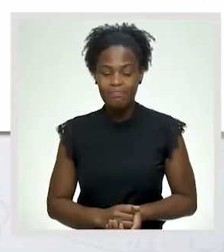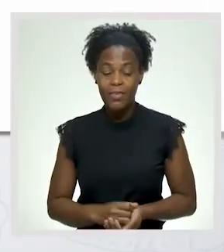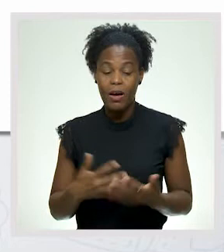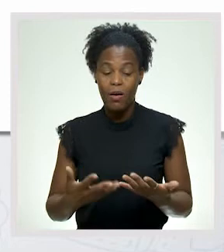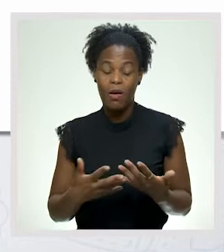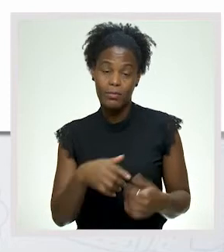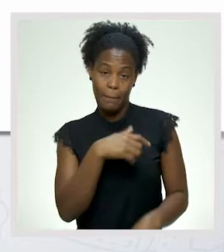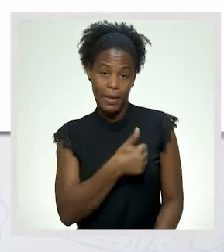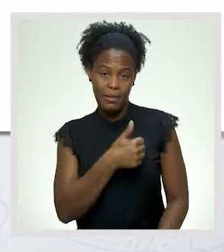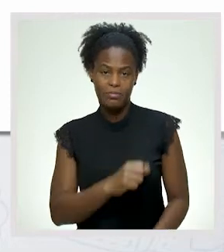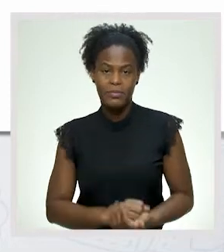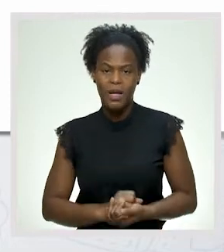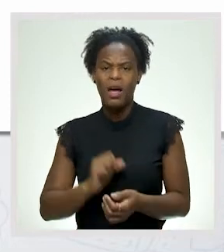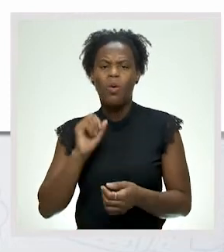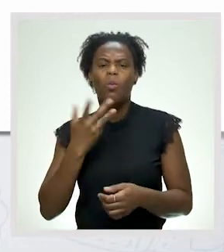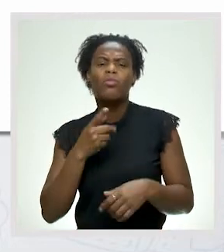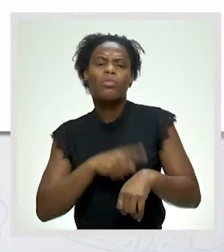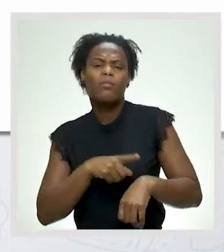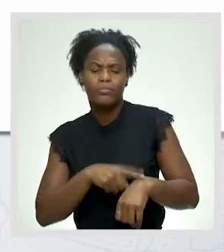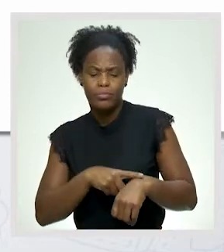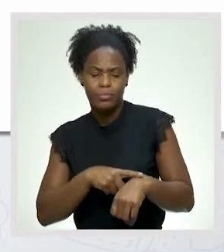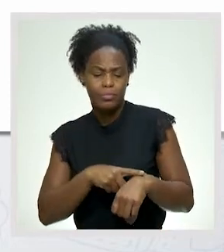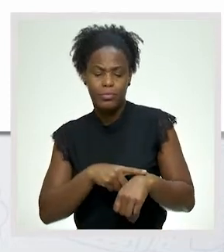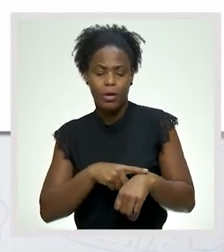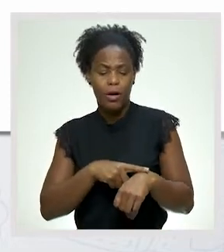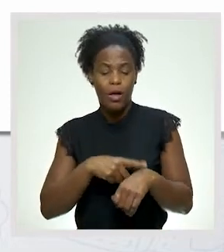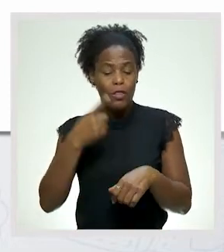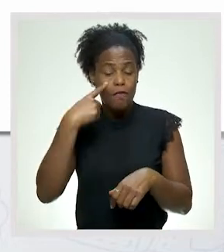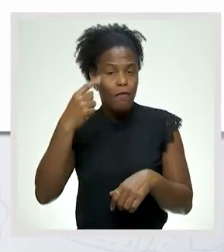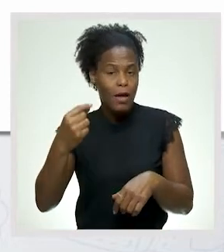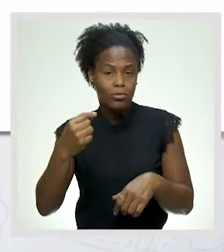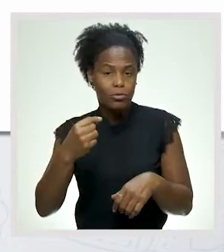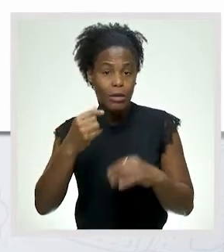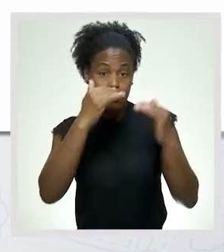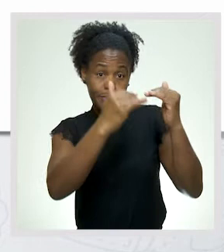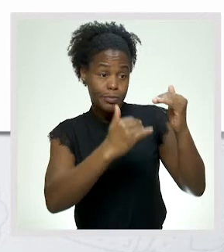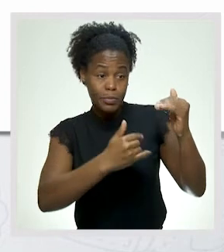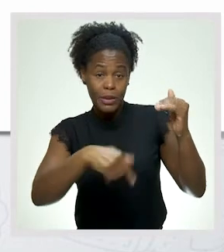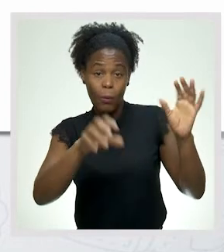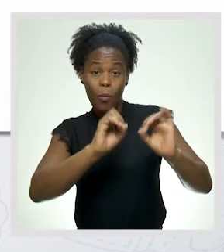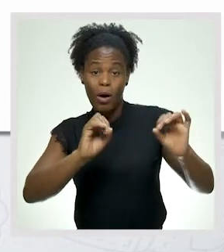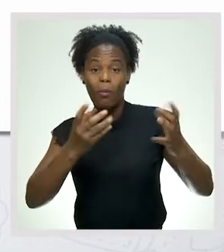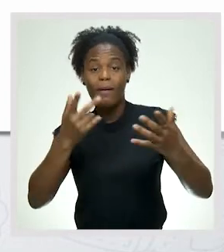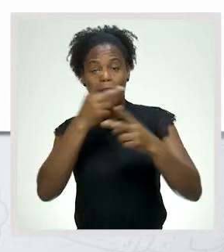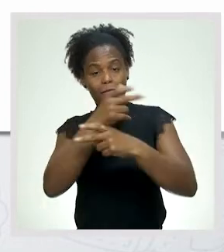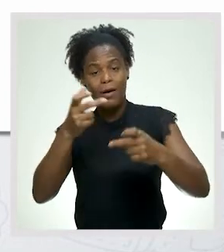Maintenant, B, à quel temps sont conjugués les verbes dans des phrases qu'on a vues?